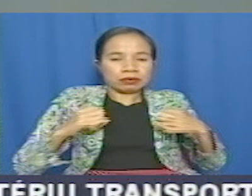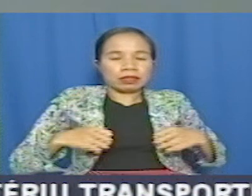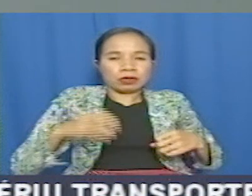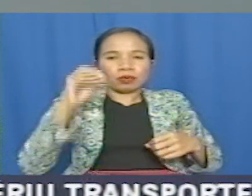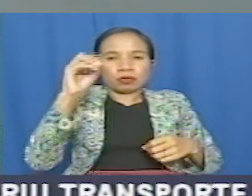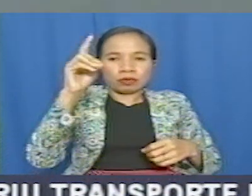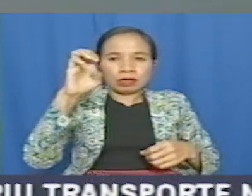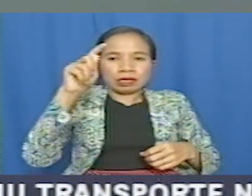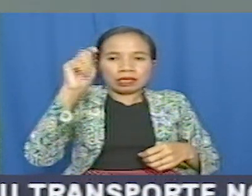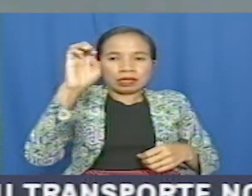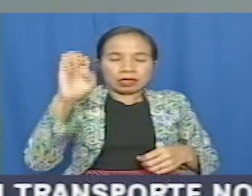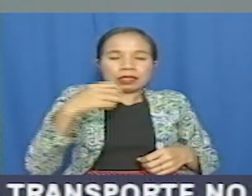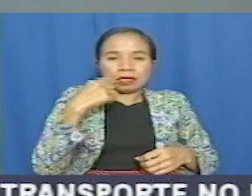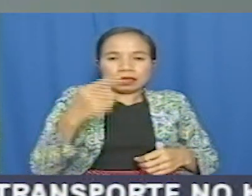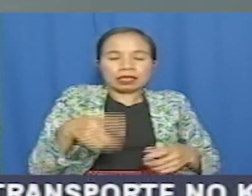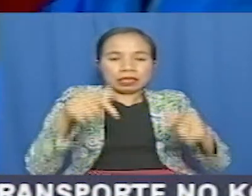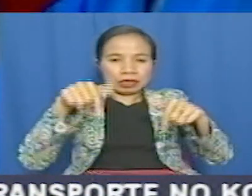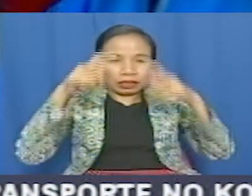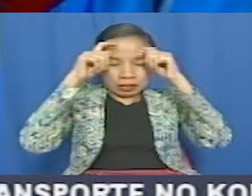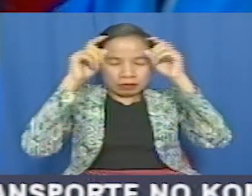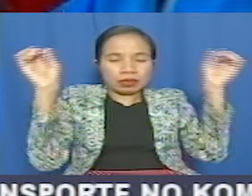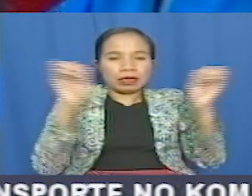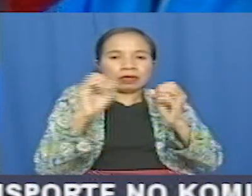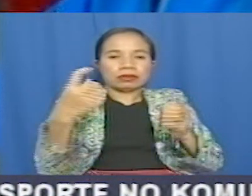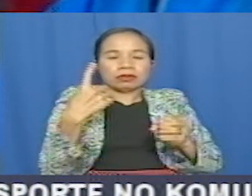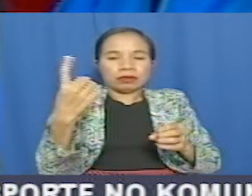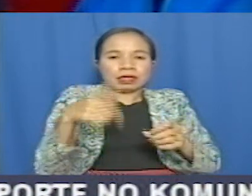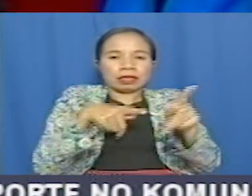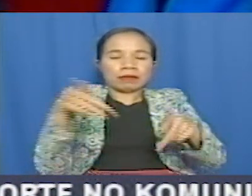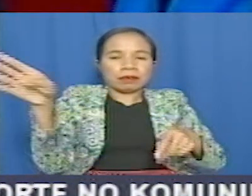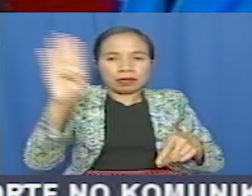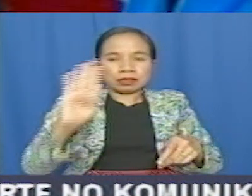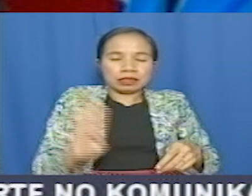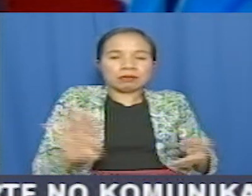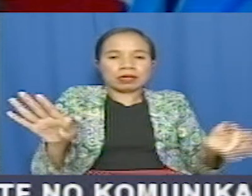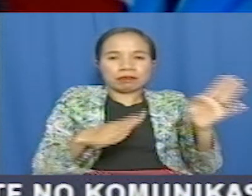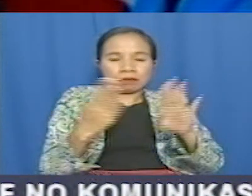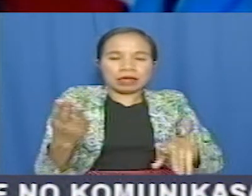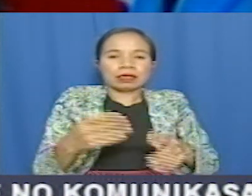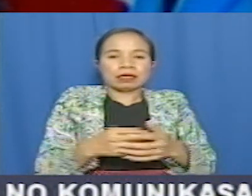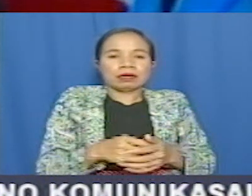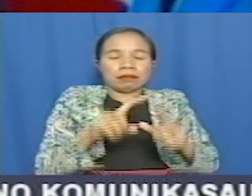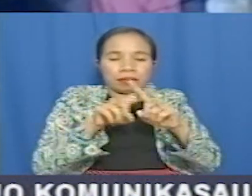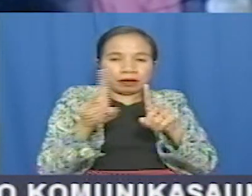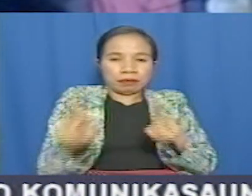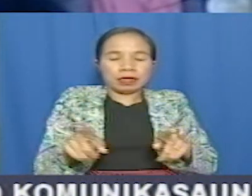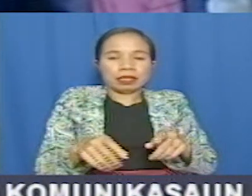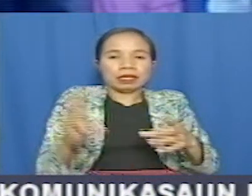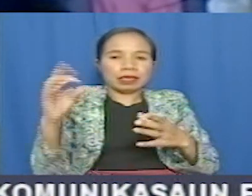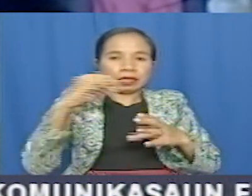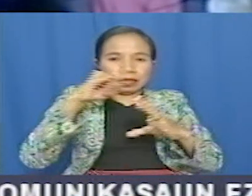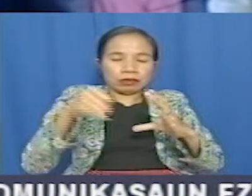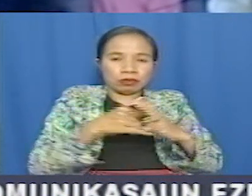Odete Viega Sateten, ia Timor-Leste la osdeit sidadaun Brazil mak mate ba COVID. Maibe,